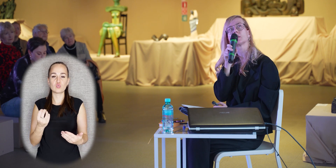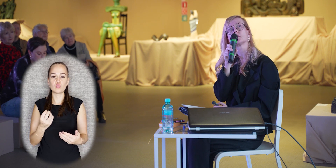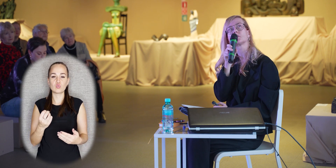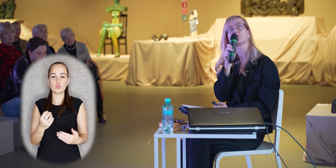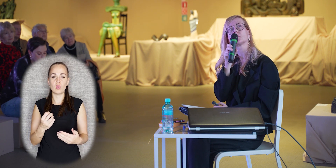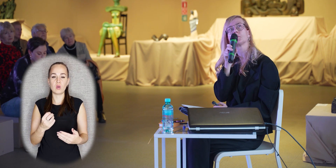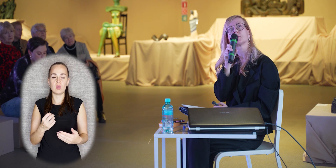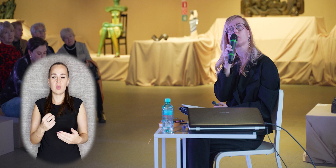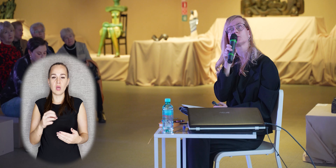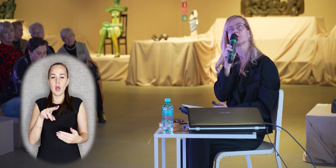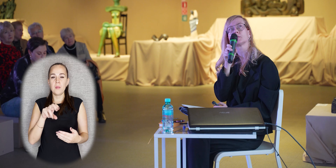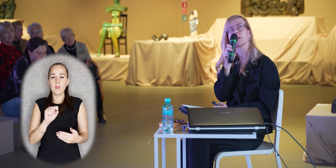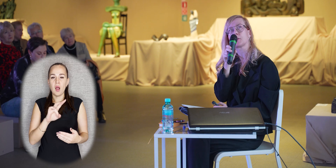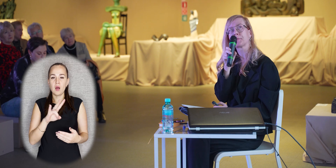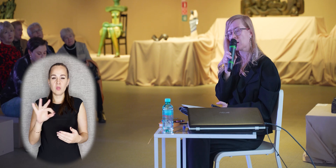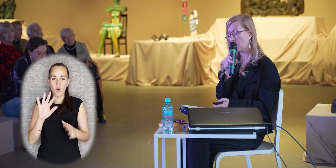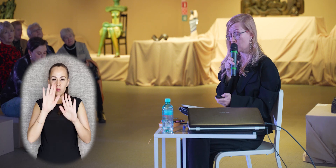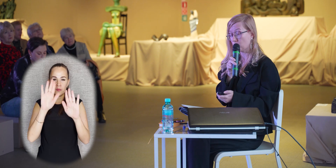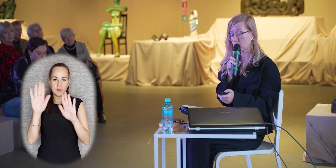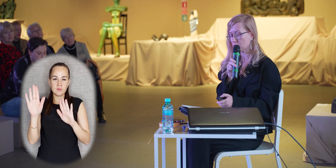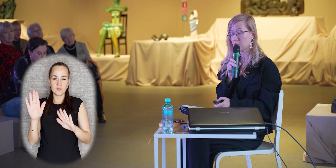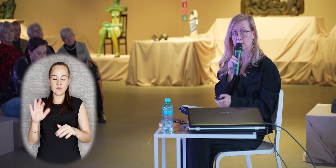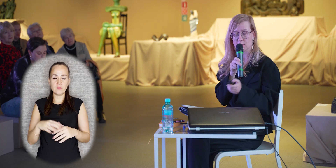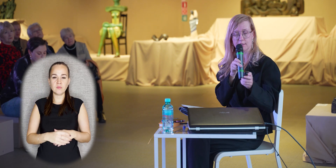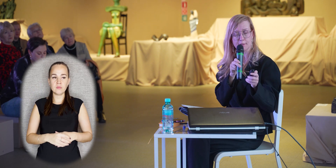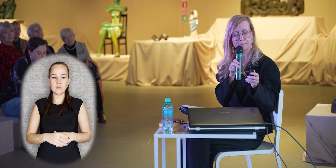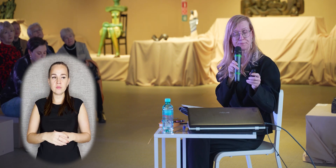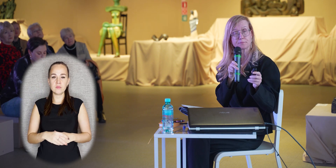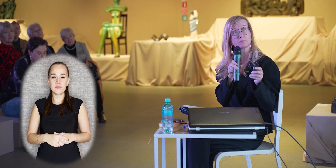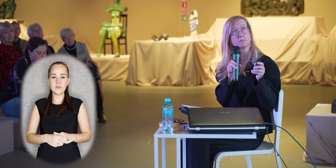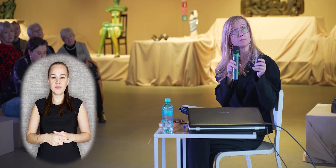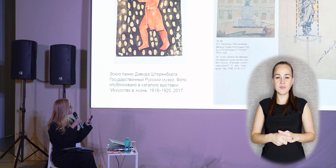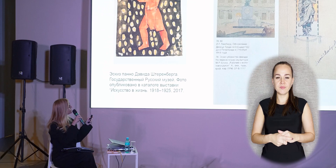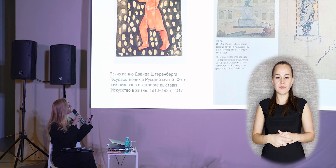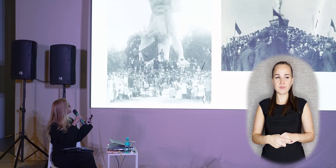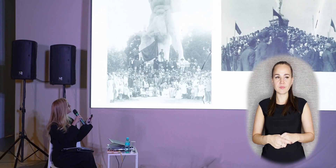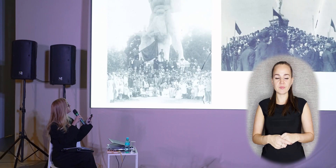в виде таких живописных панно на фонарях памятник «Великий металлист».